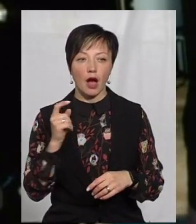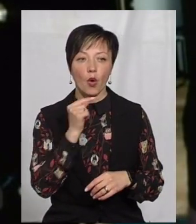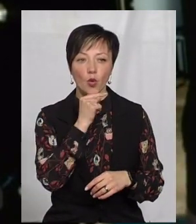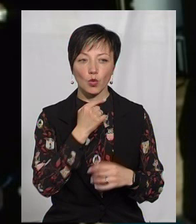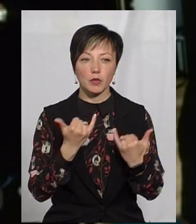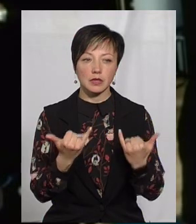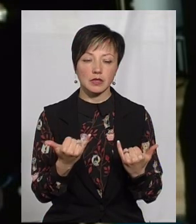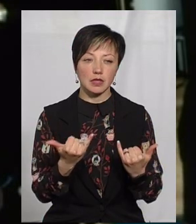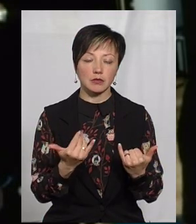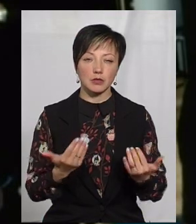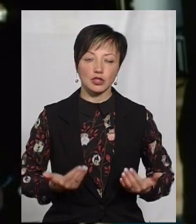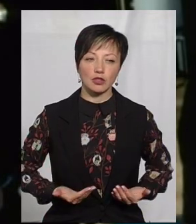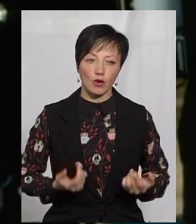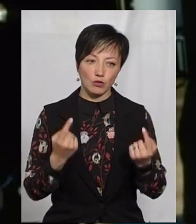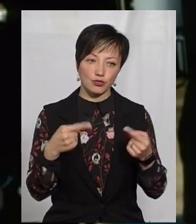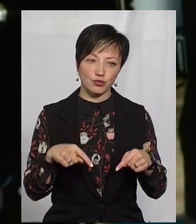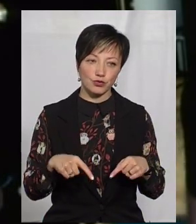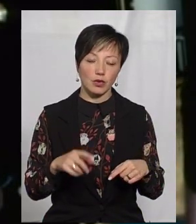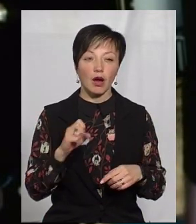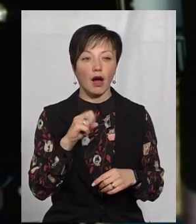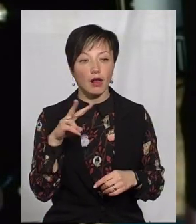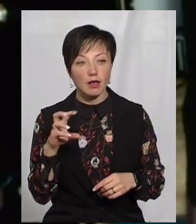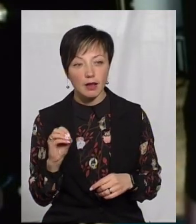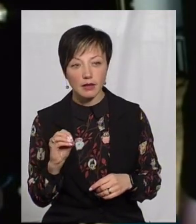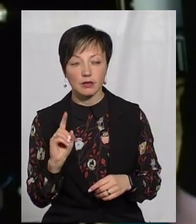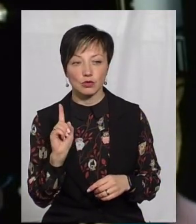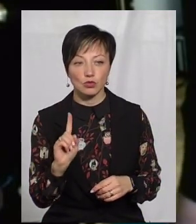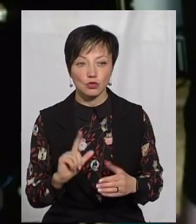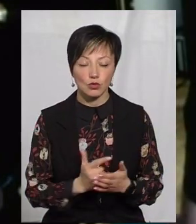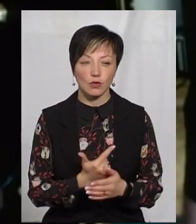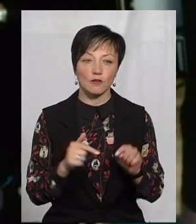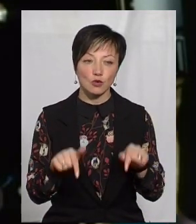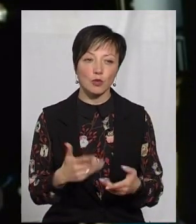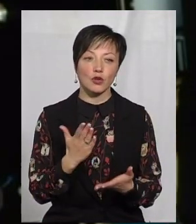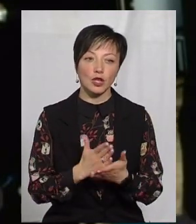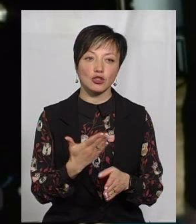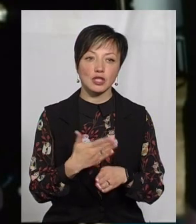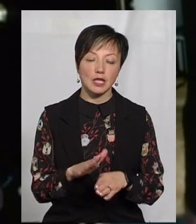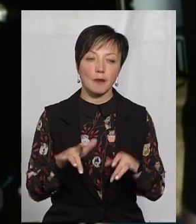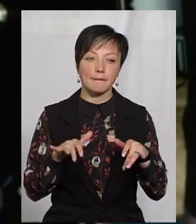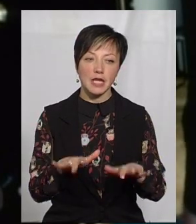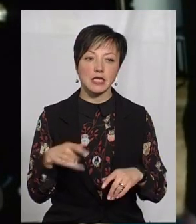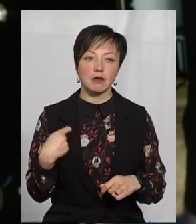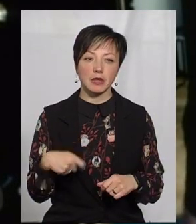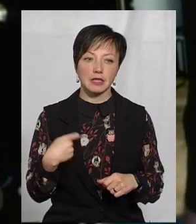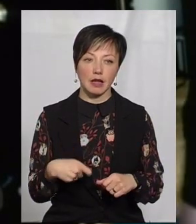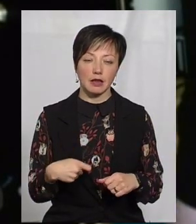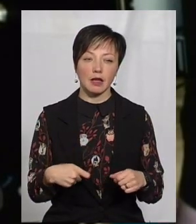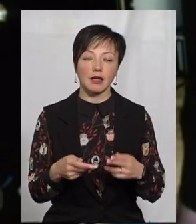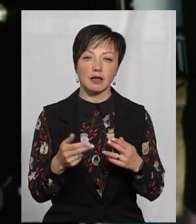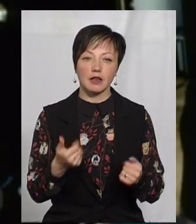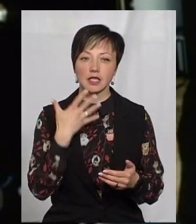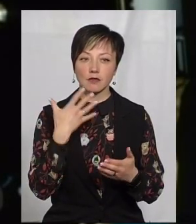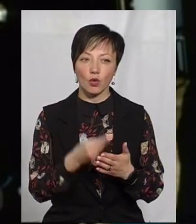економіки зараз переживають не найкращі часи, але знову ж таки, в цьому і є частина місії президента. Так,